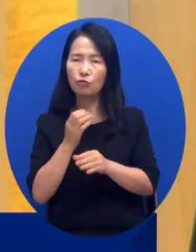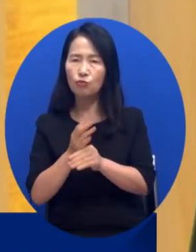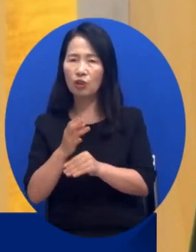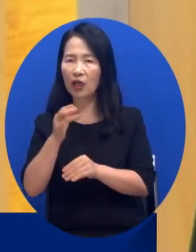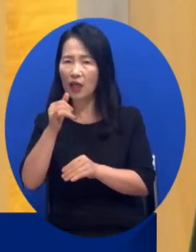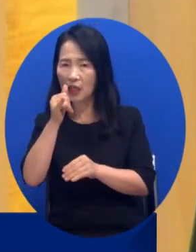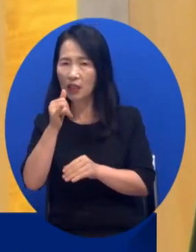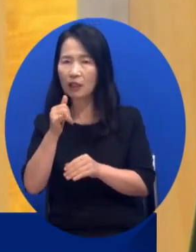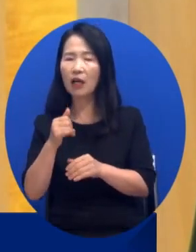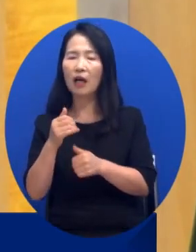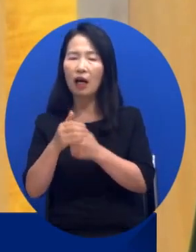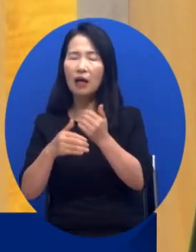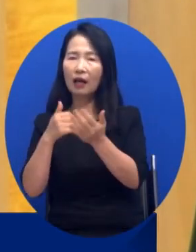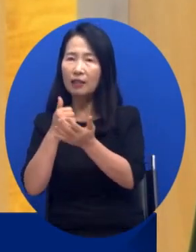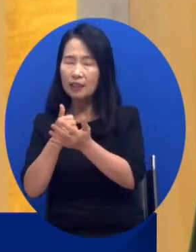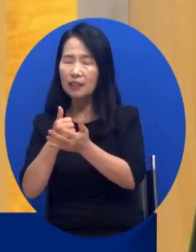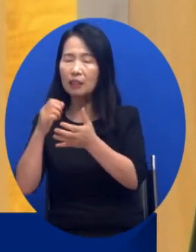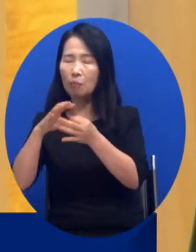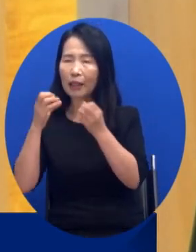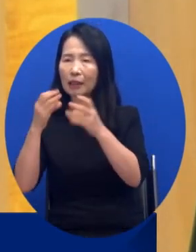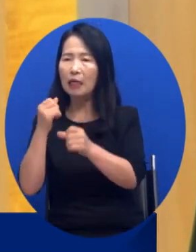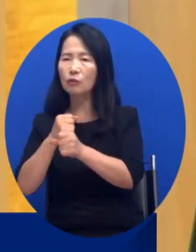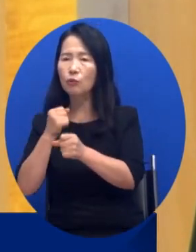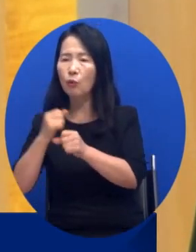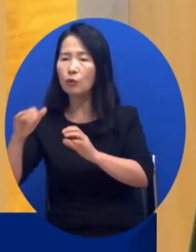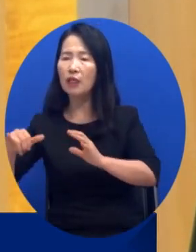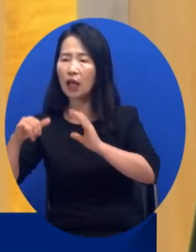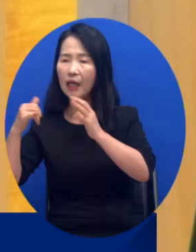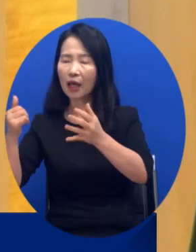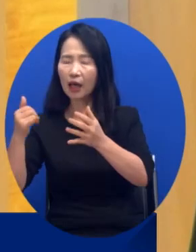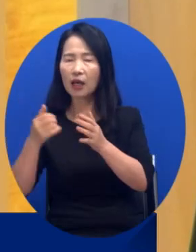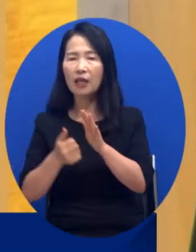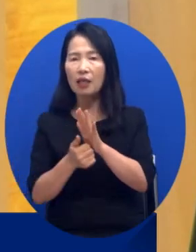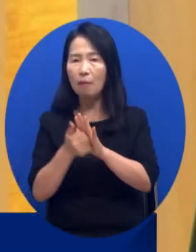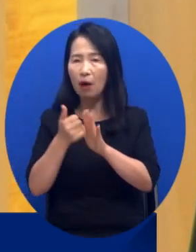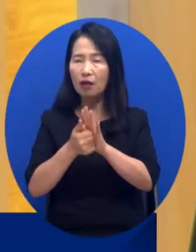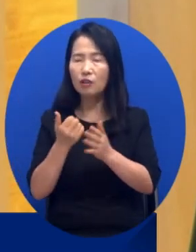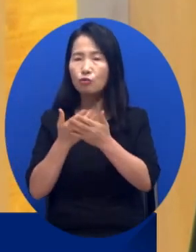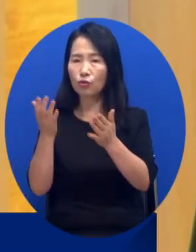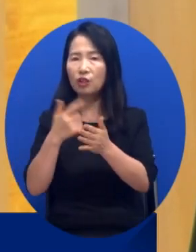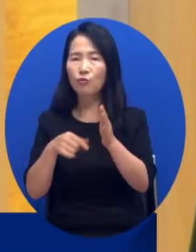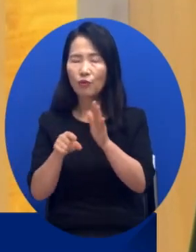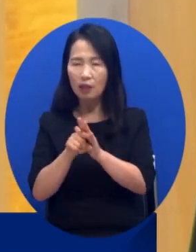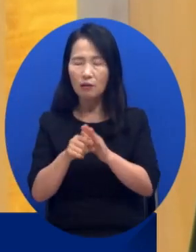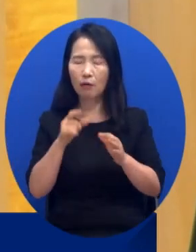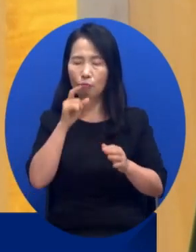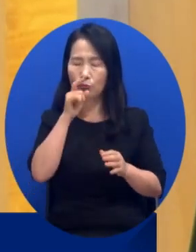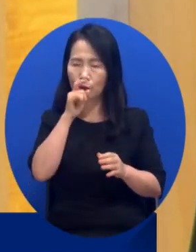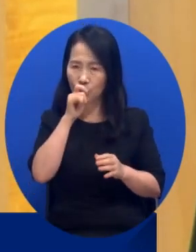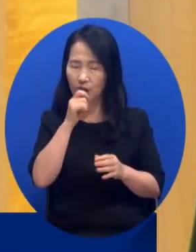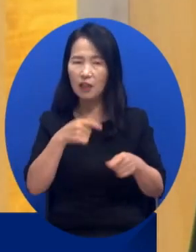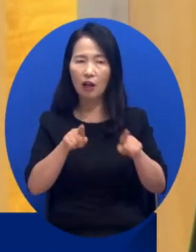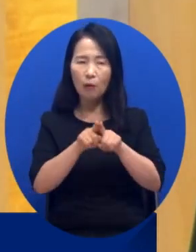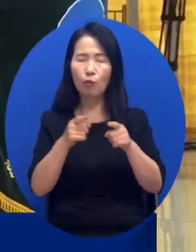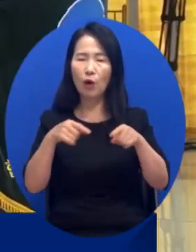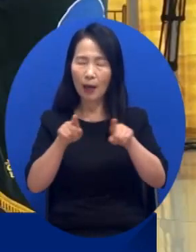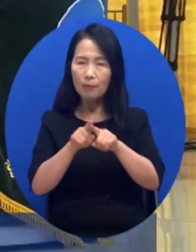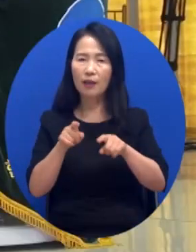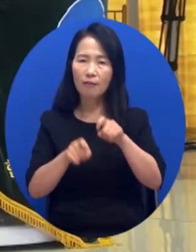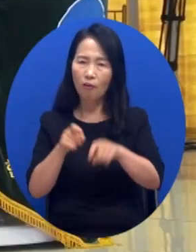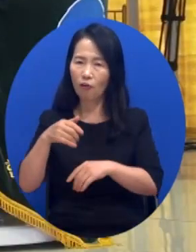하나님의 창조 세계에 희망을 주는 일에 뚜벅뚜벅 여러분들과 함께